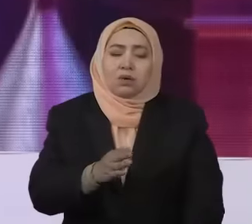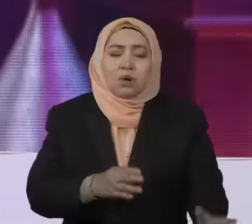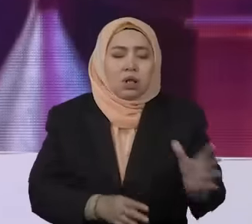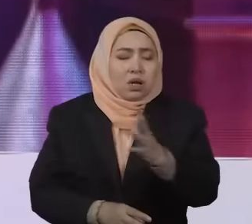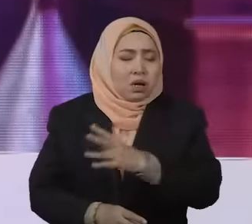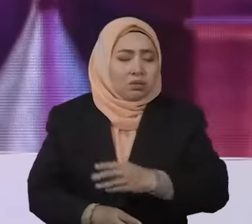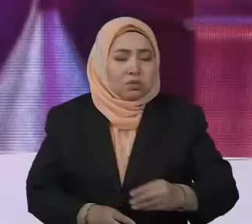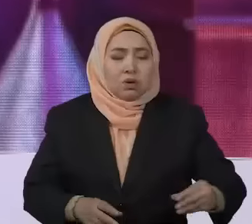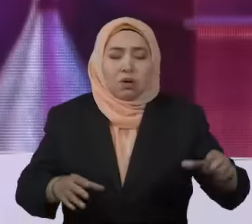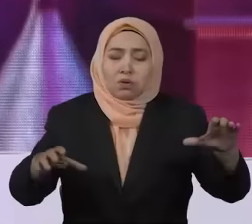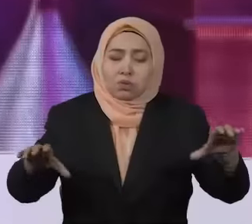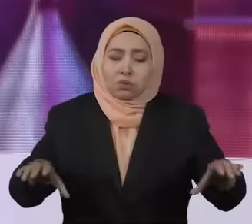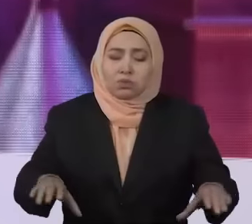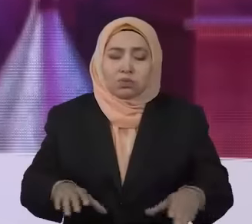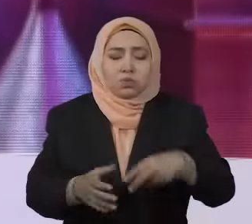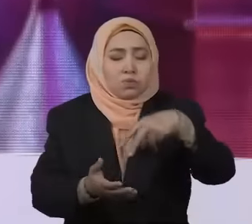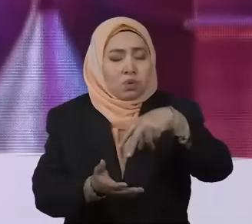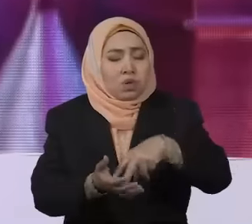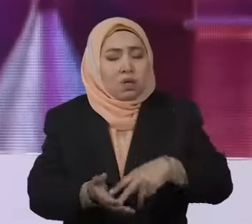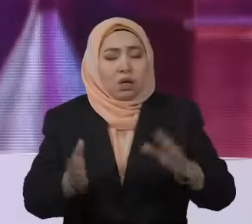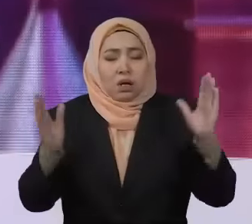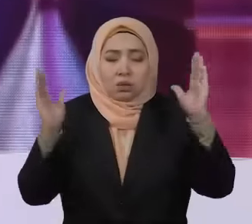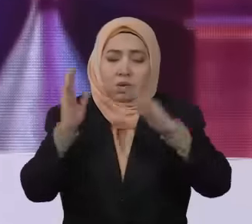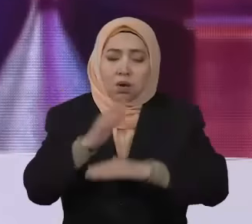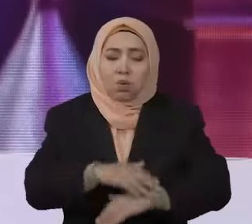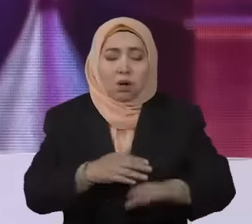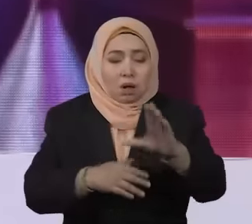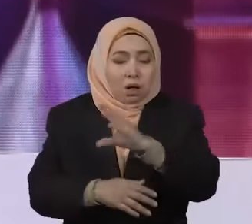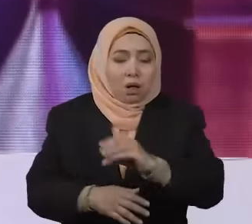الآخر وأقام الصلاة